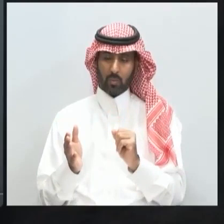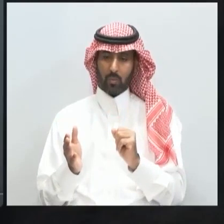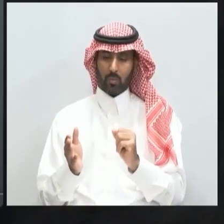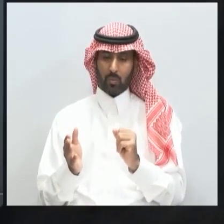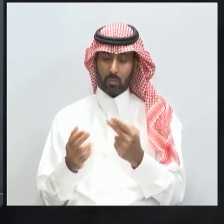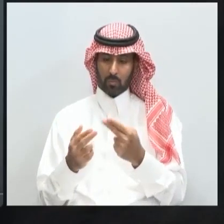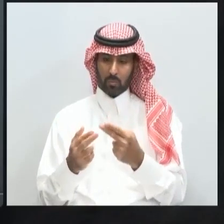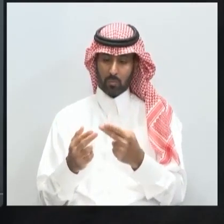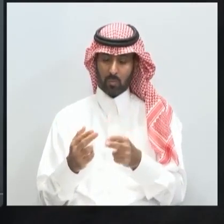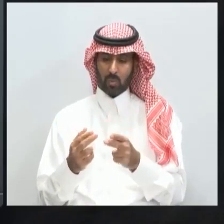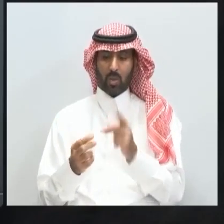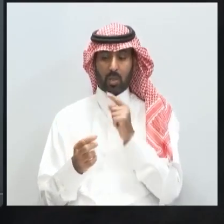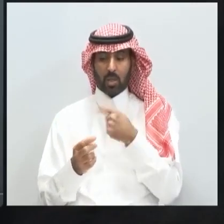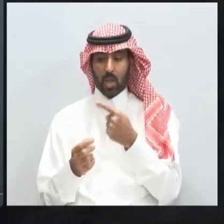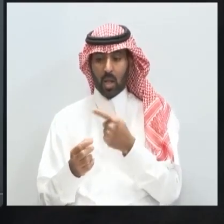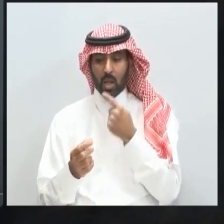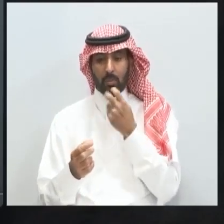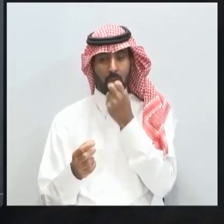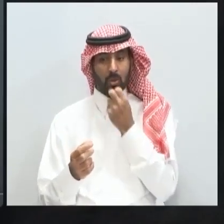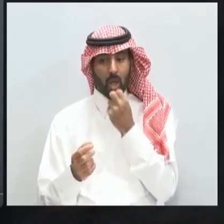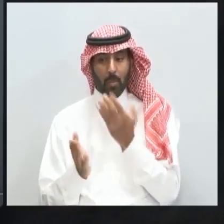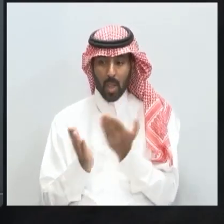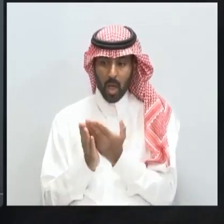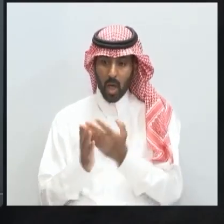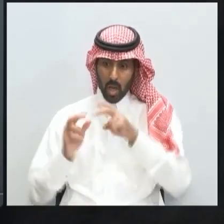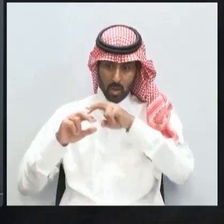حق علم متعلق بالقران الكريم بكتاب